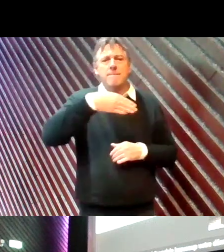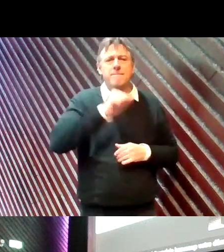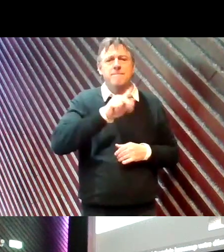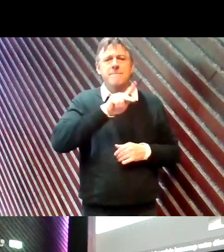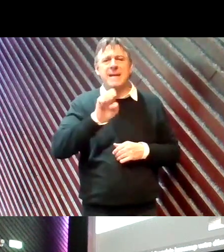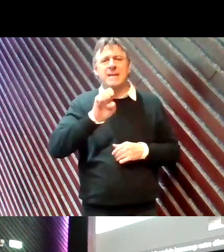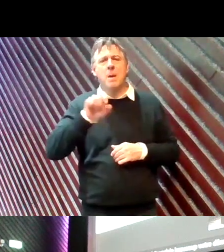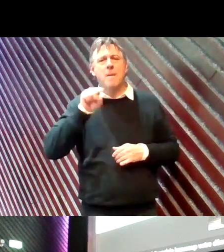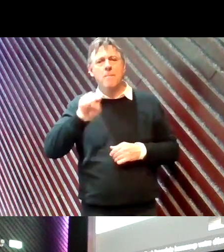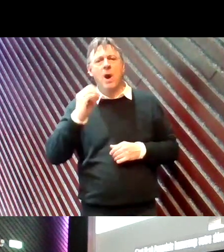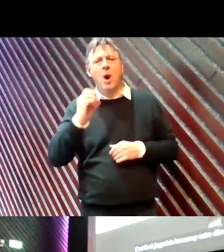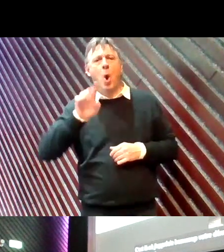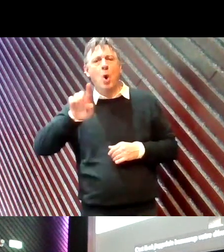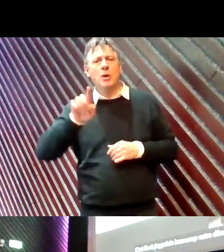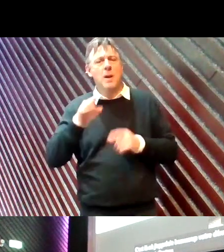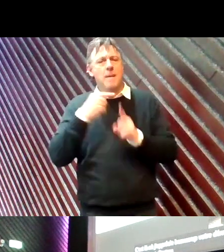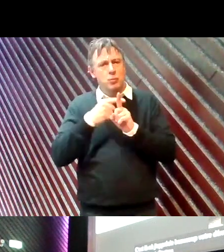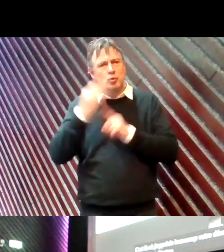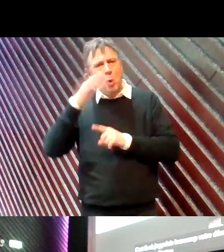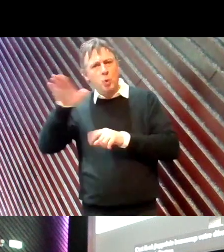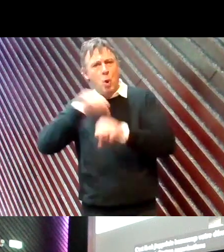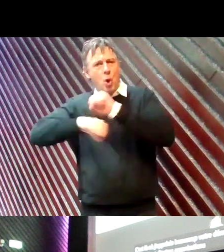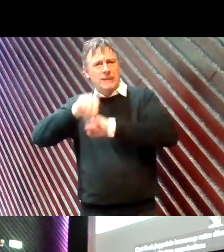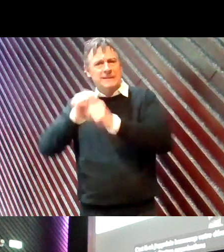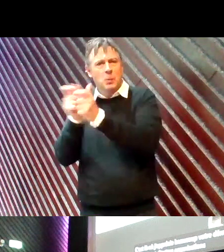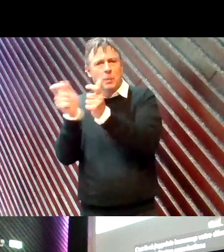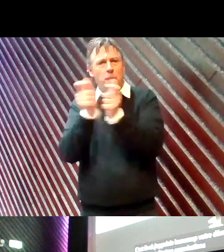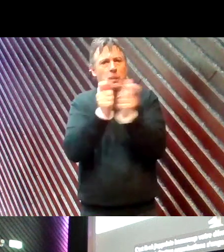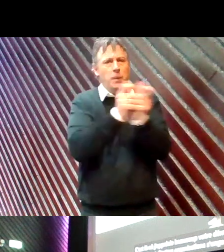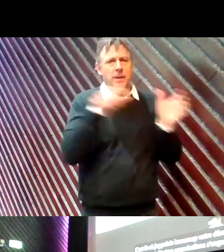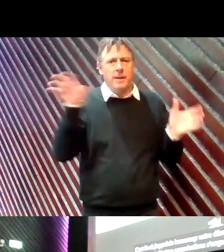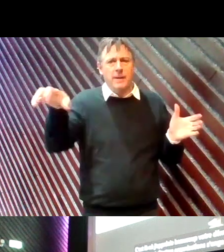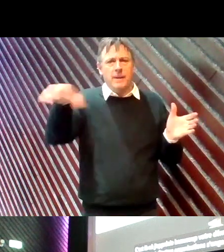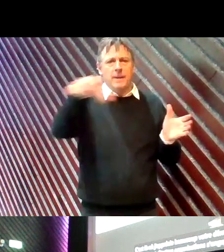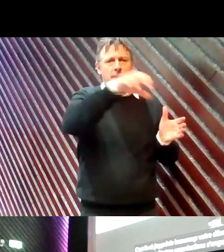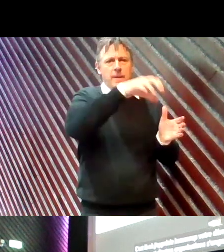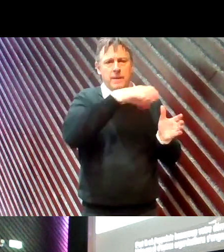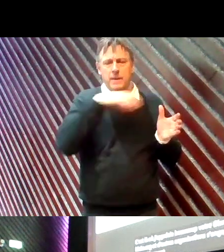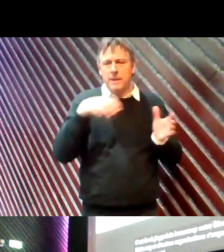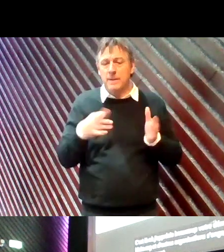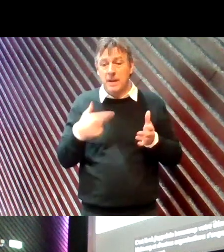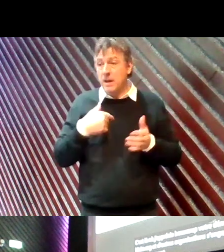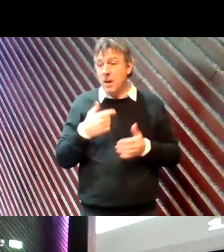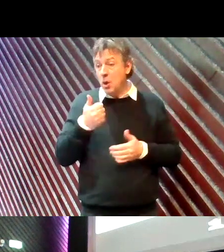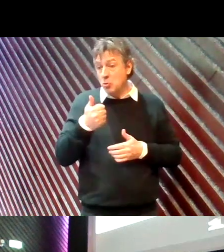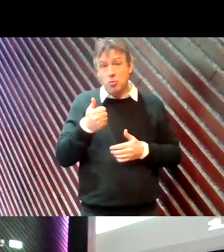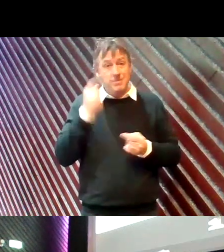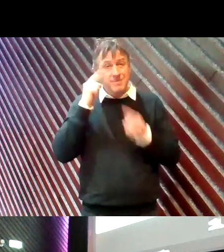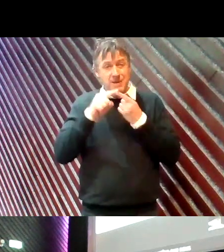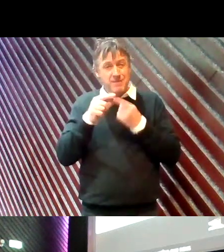organisations qui engagent particulièrement dans ces droits-là. Puis, on a une question que nous partageons depuis